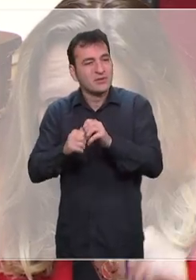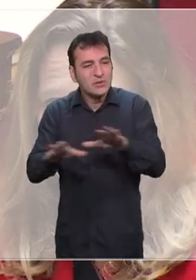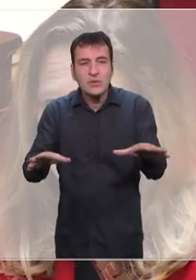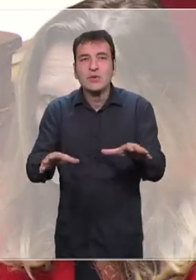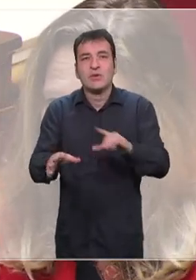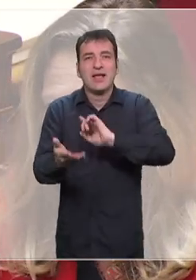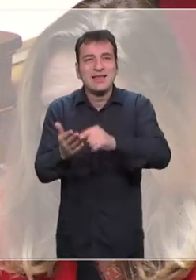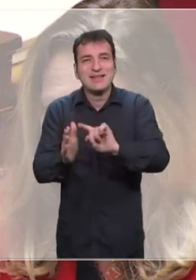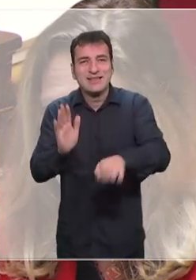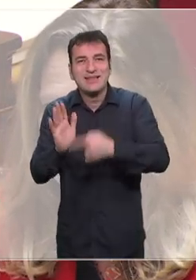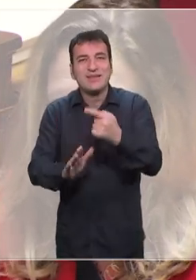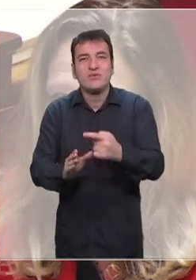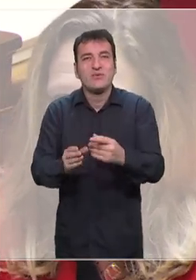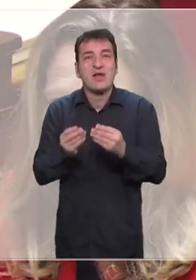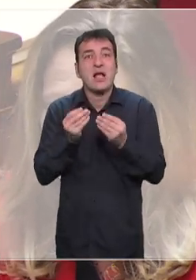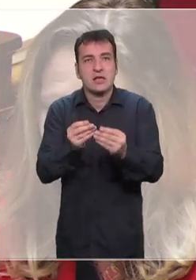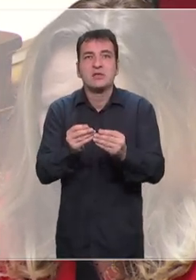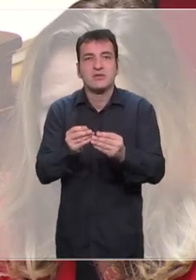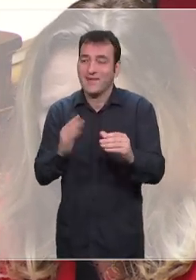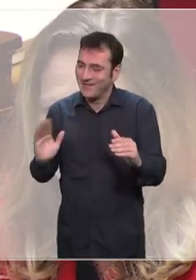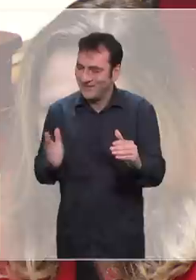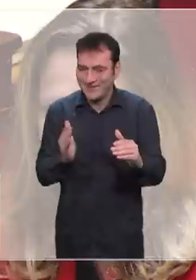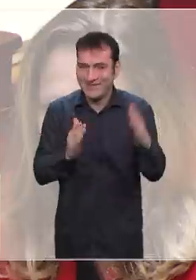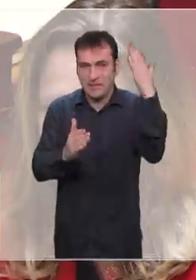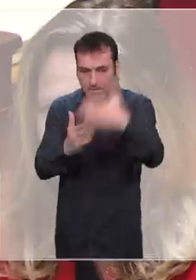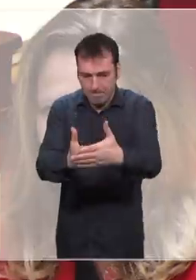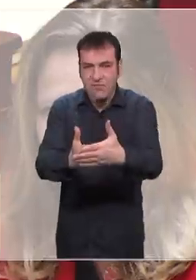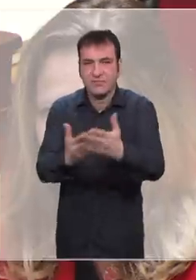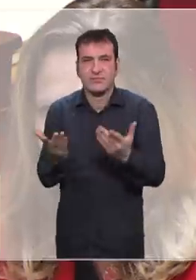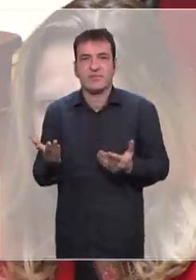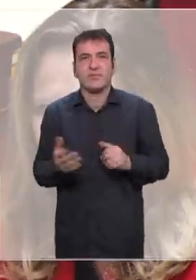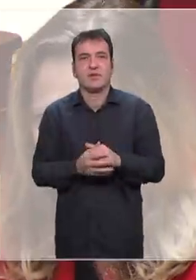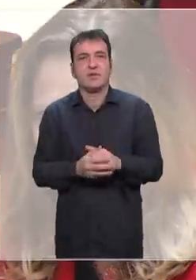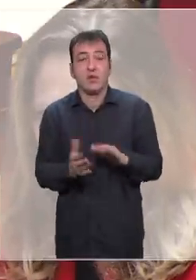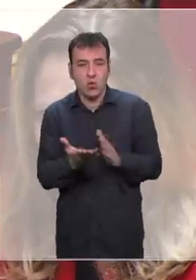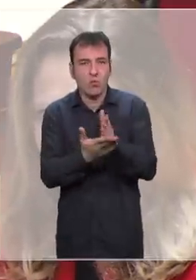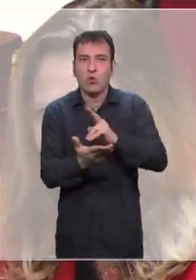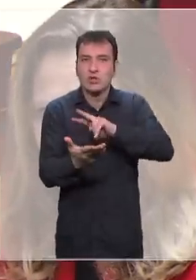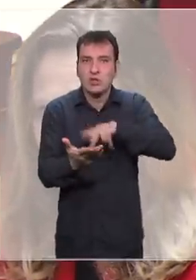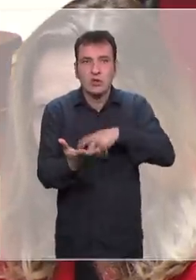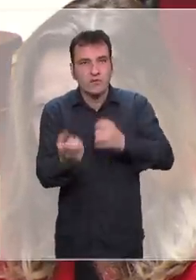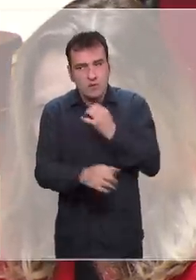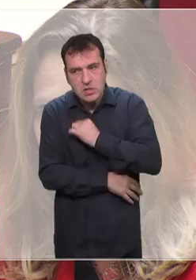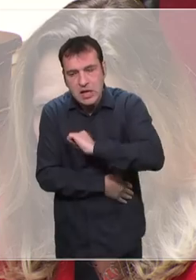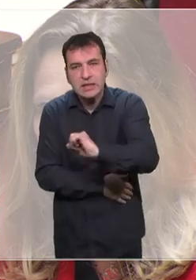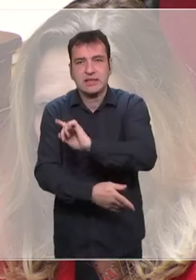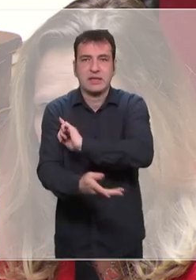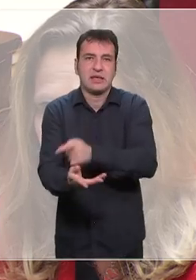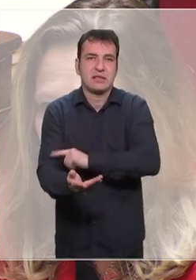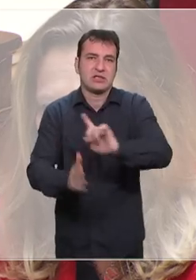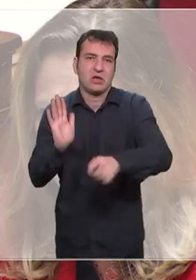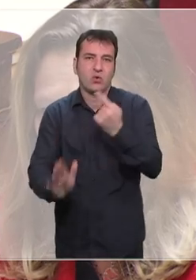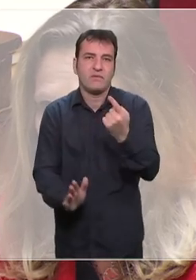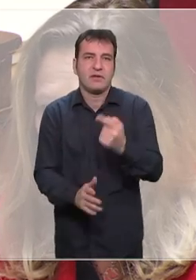une opposition stérile et déconnectée au projet que nous portons d'accélération des énergies